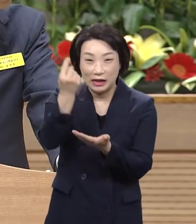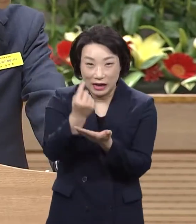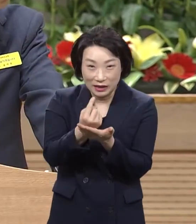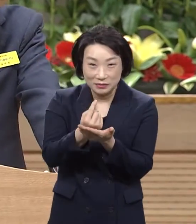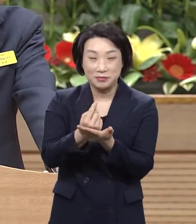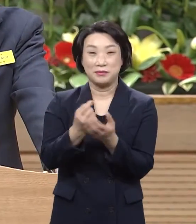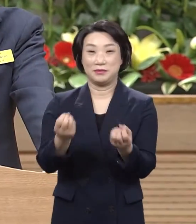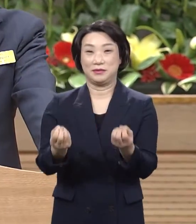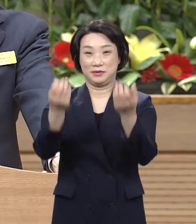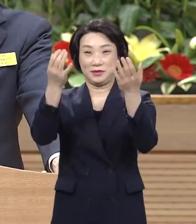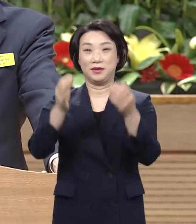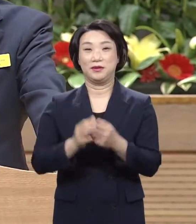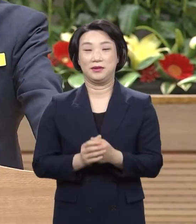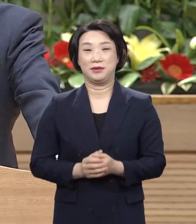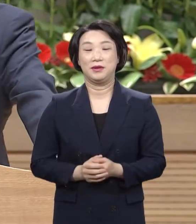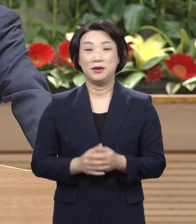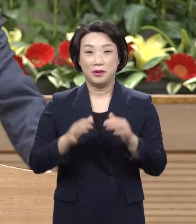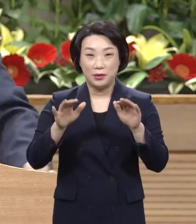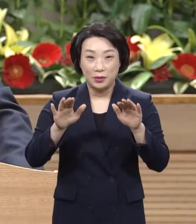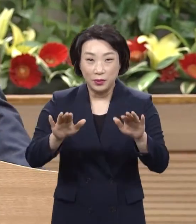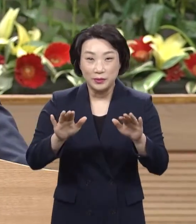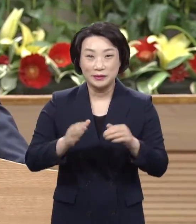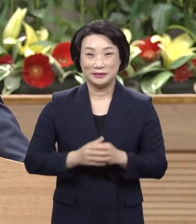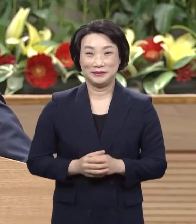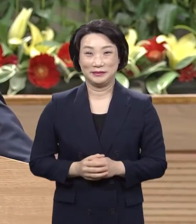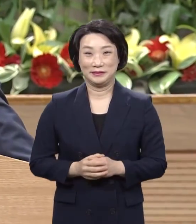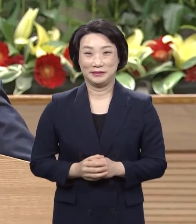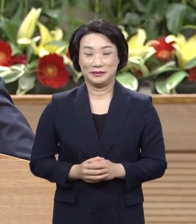강림절을 맞이하여